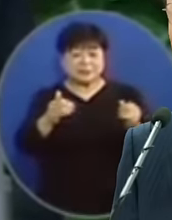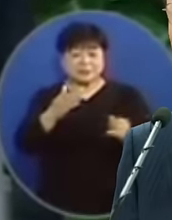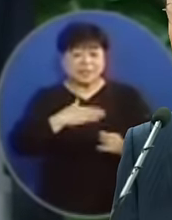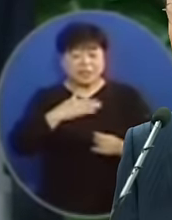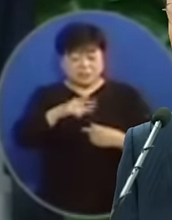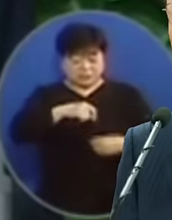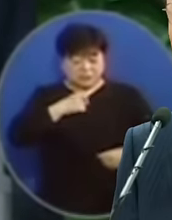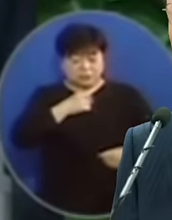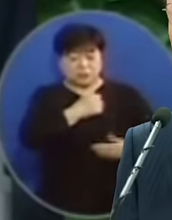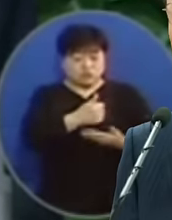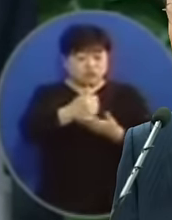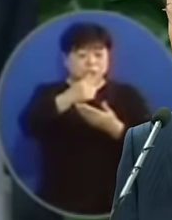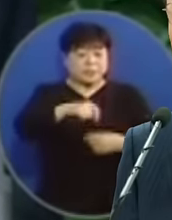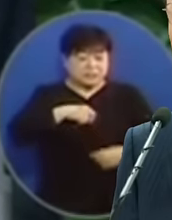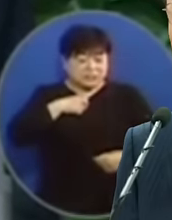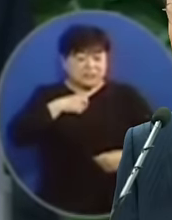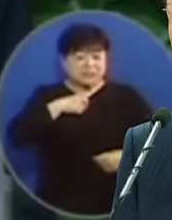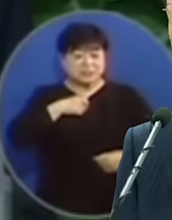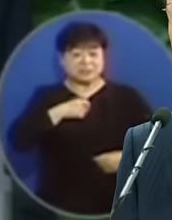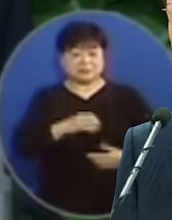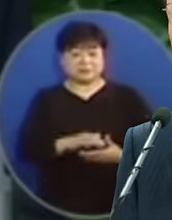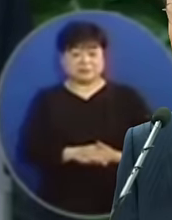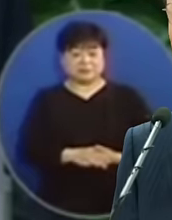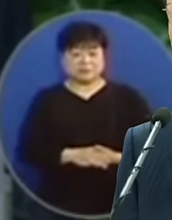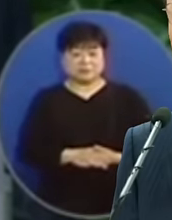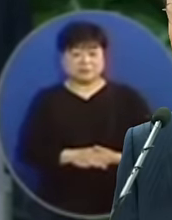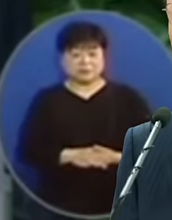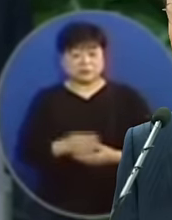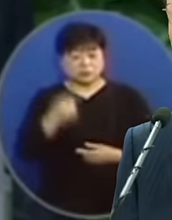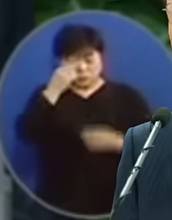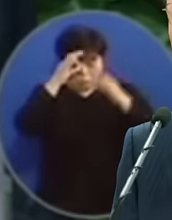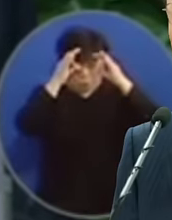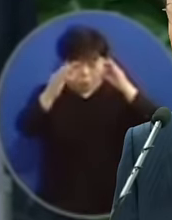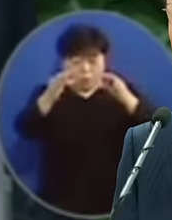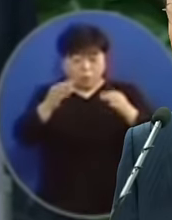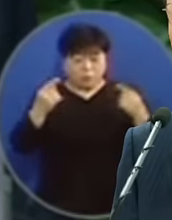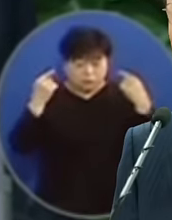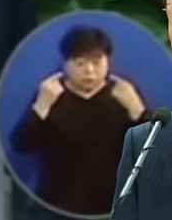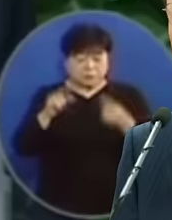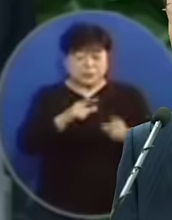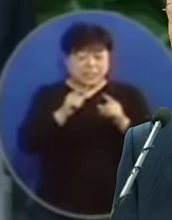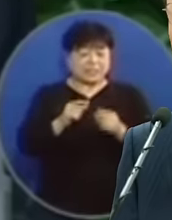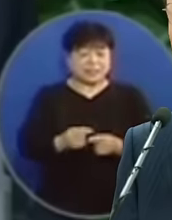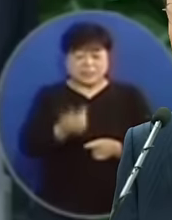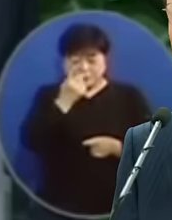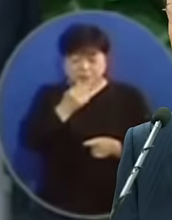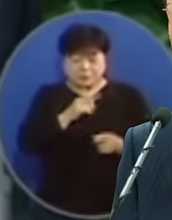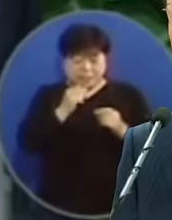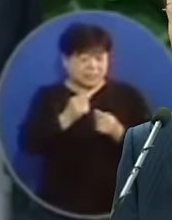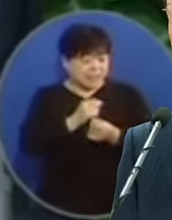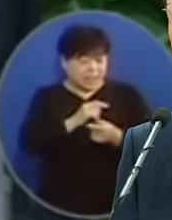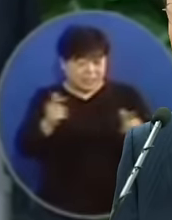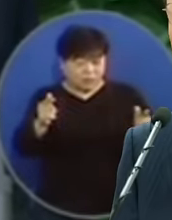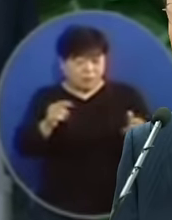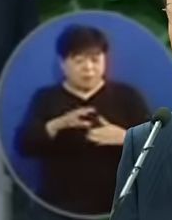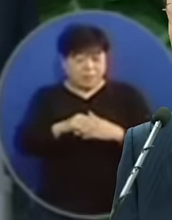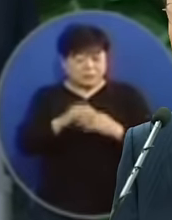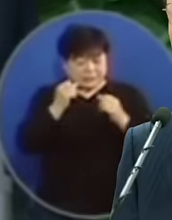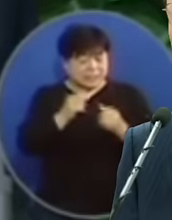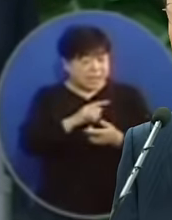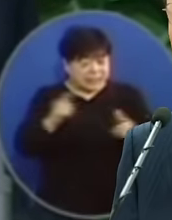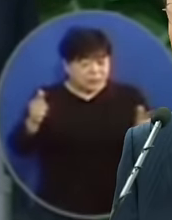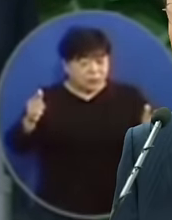나의 의인, 주님의 의인입니다. 눈으로 봄으로 살리라, 귀로 들음으로 살리라, 냄새 맡음으로 살리라, 만짐으로